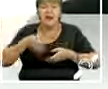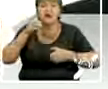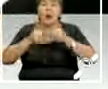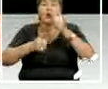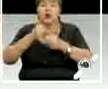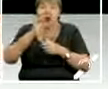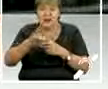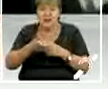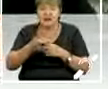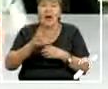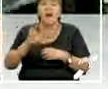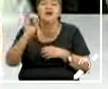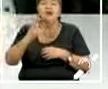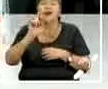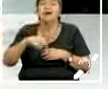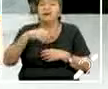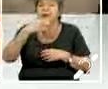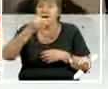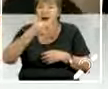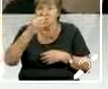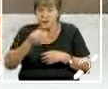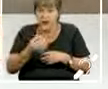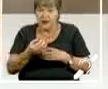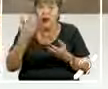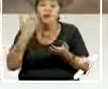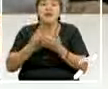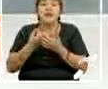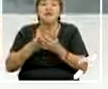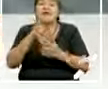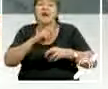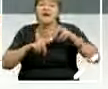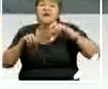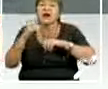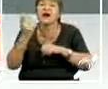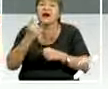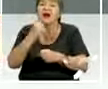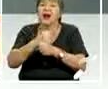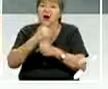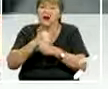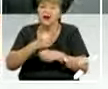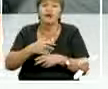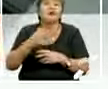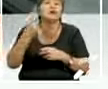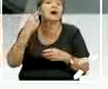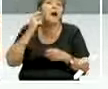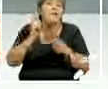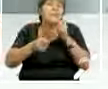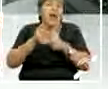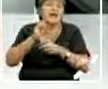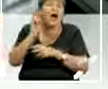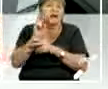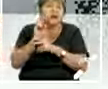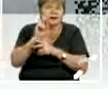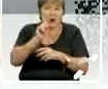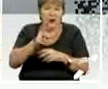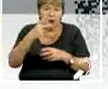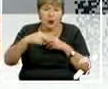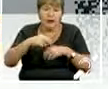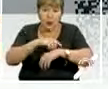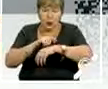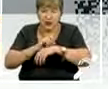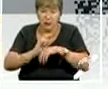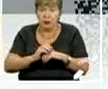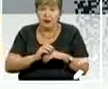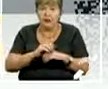Concurenței, cei care trebuie să dea explicații în primul rând despre verificările pe care le-au făcut pe piață în ultima perioadă. Trebuie să explice de